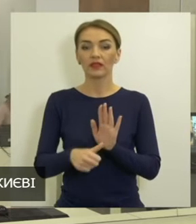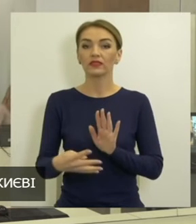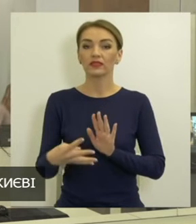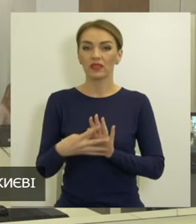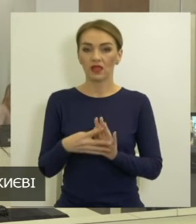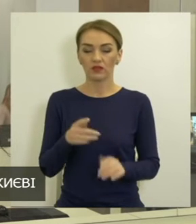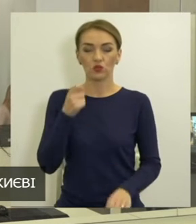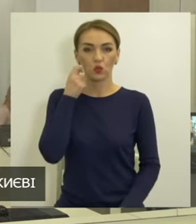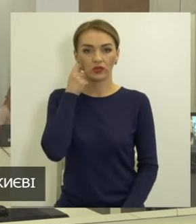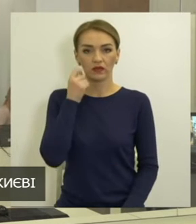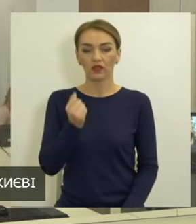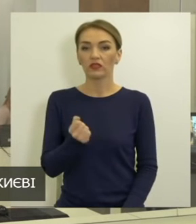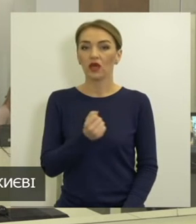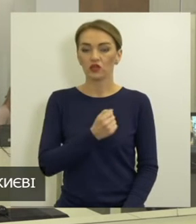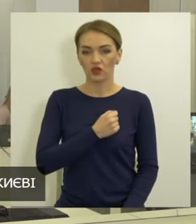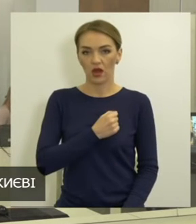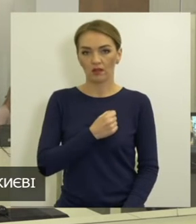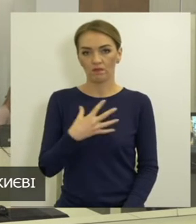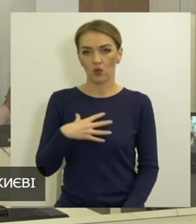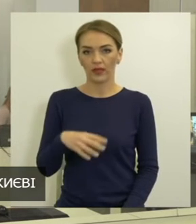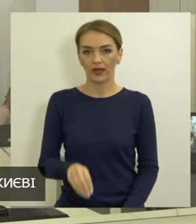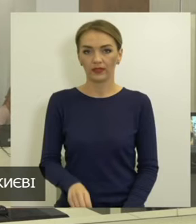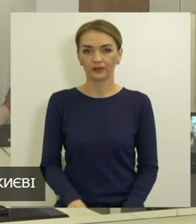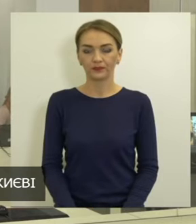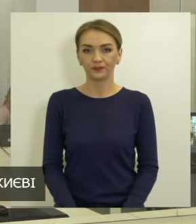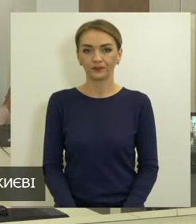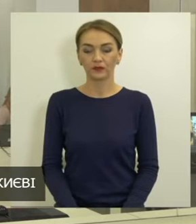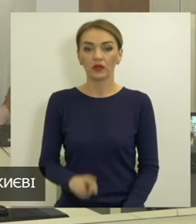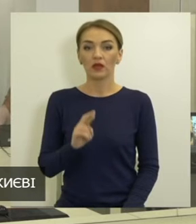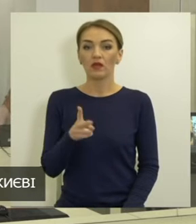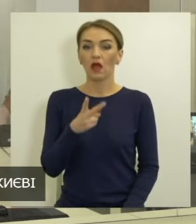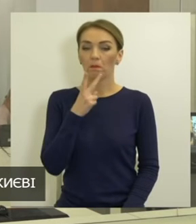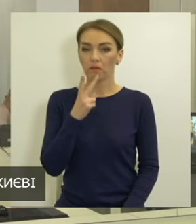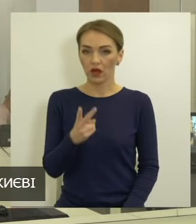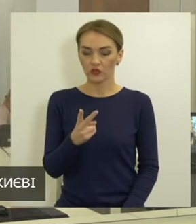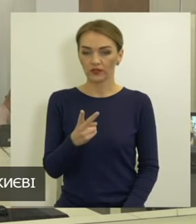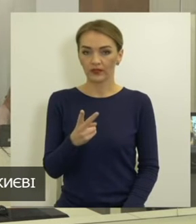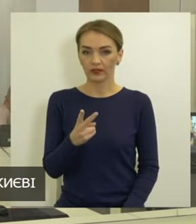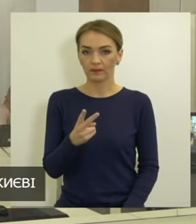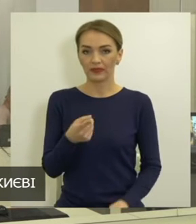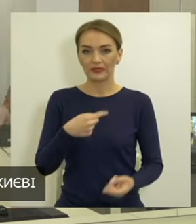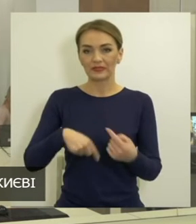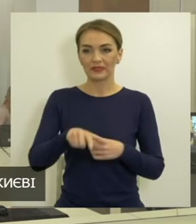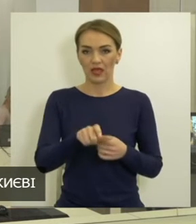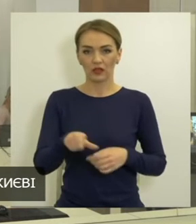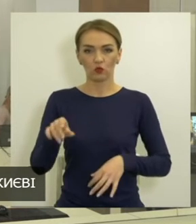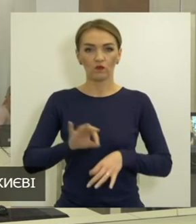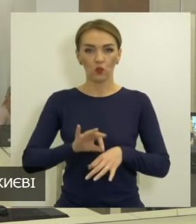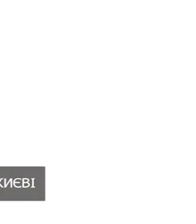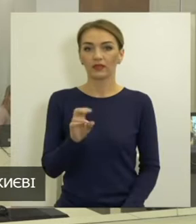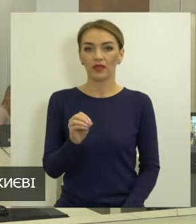69 років, на жаль, померли. Як бачите, серед хворих